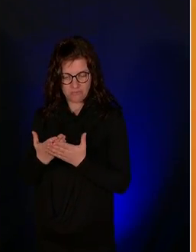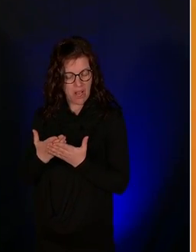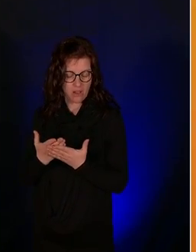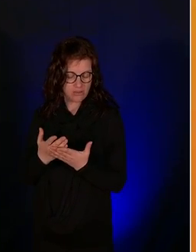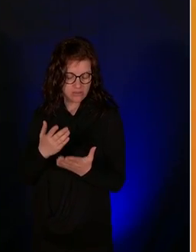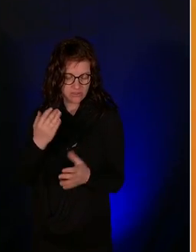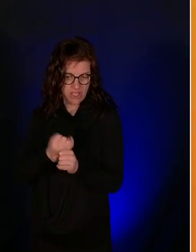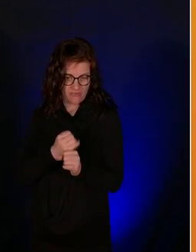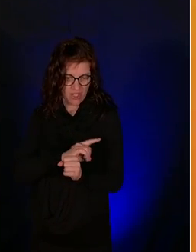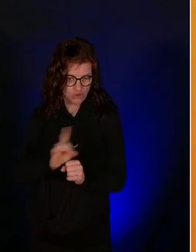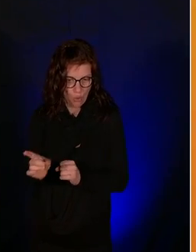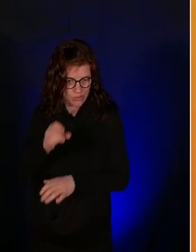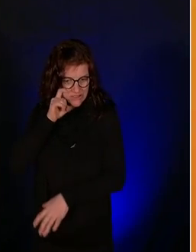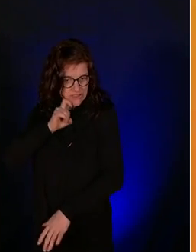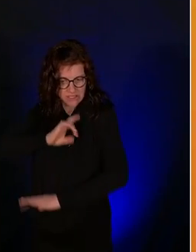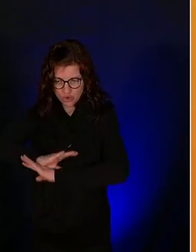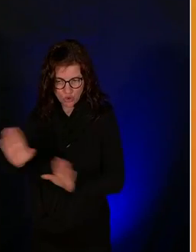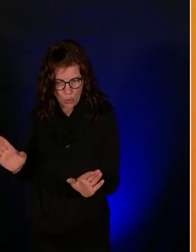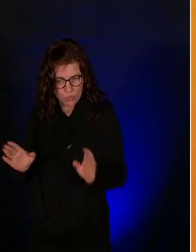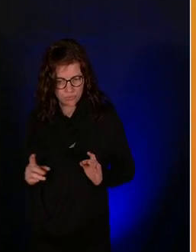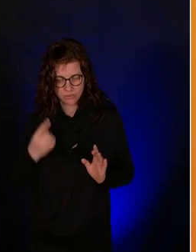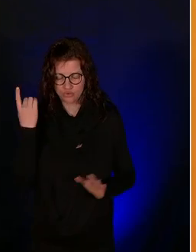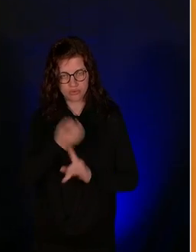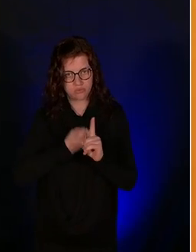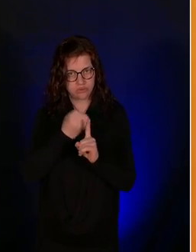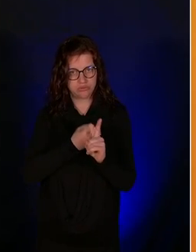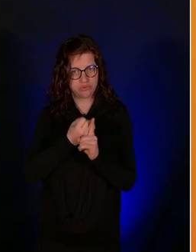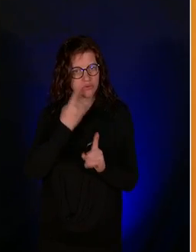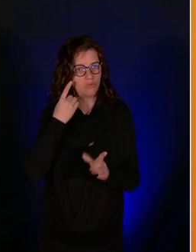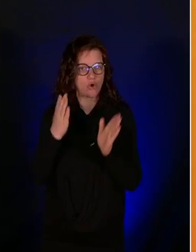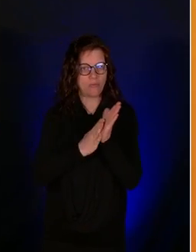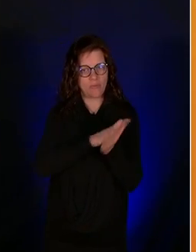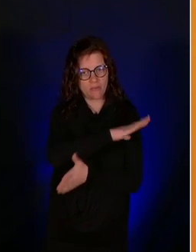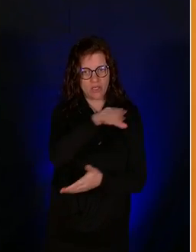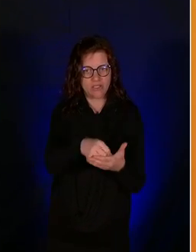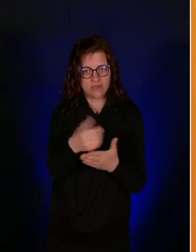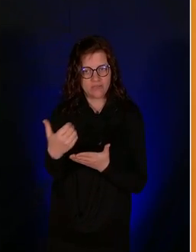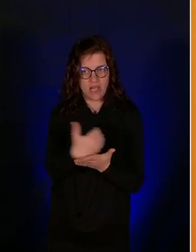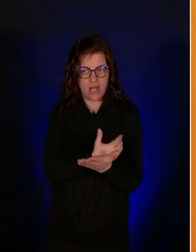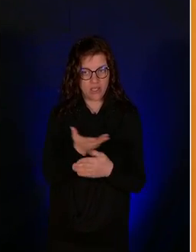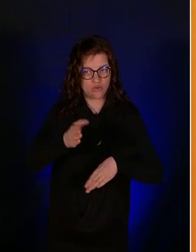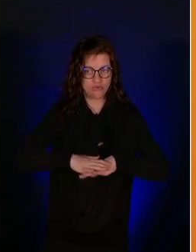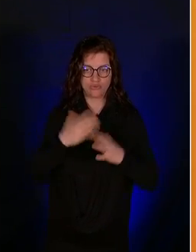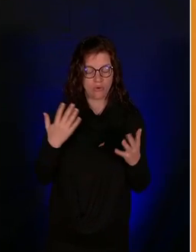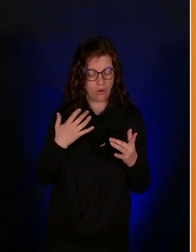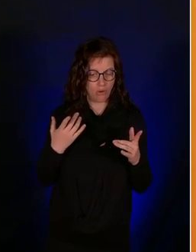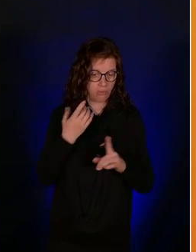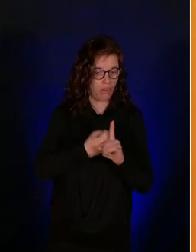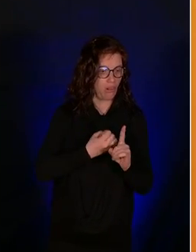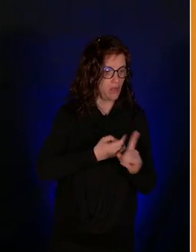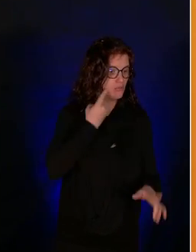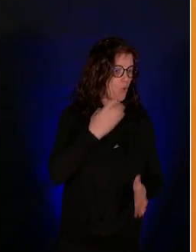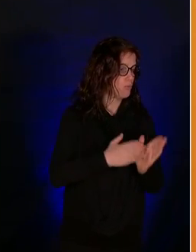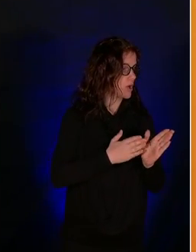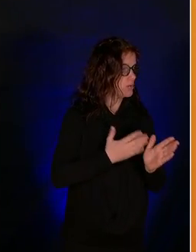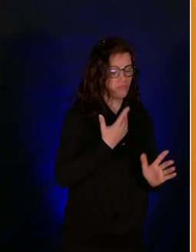sexe. Nous avons toujours revendiqué pour que les primes soient intégrées au salaire, alors ne menons pas des pseudo-luttes pour des primes